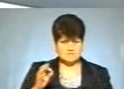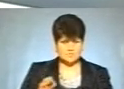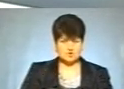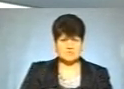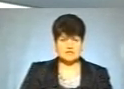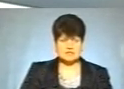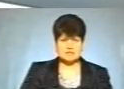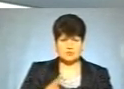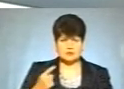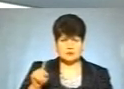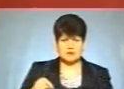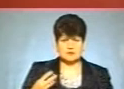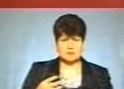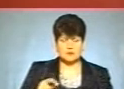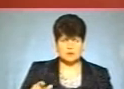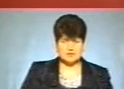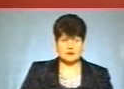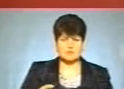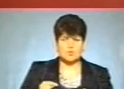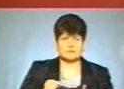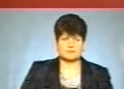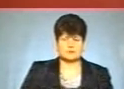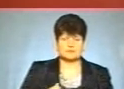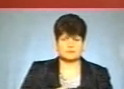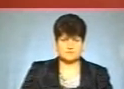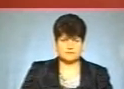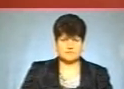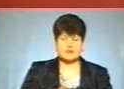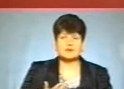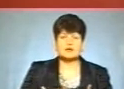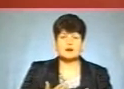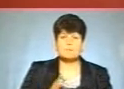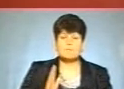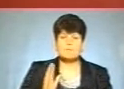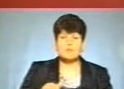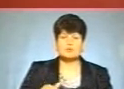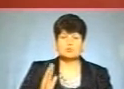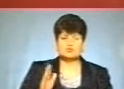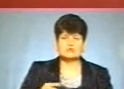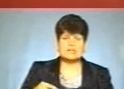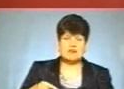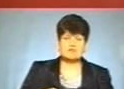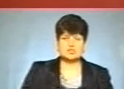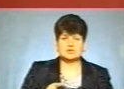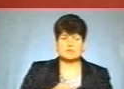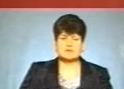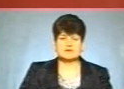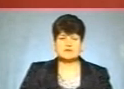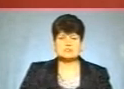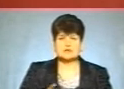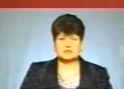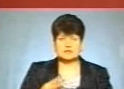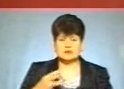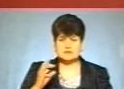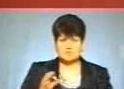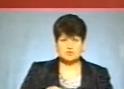це третина людей підпадає під скорочення. Яке потім буде навантаження на тих працівників, які залишаться? Чи